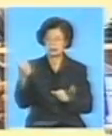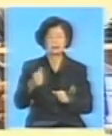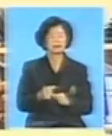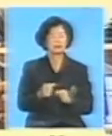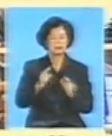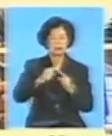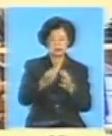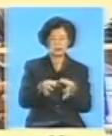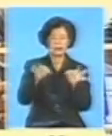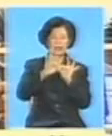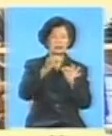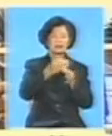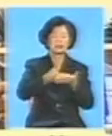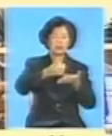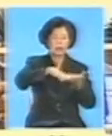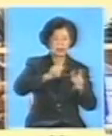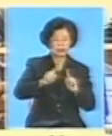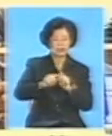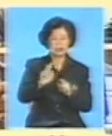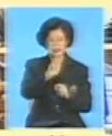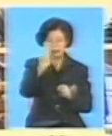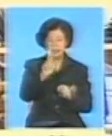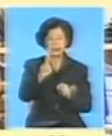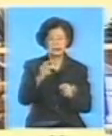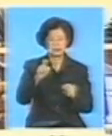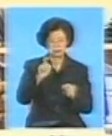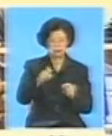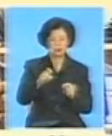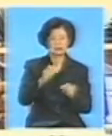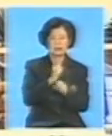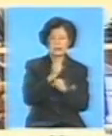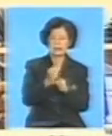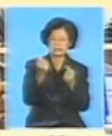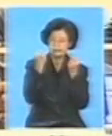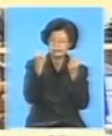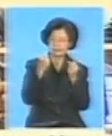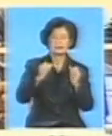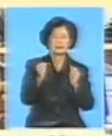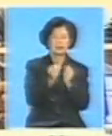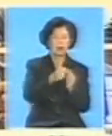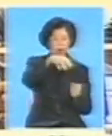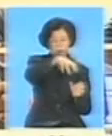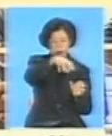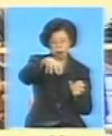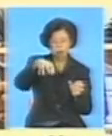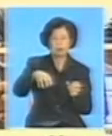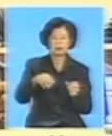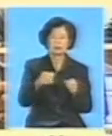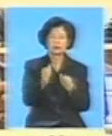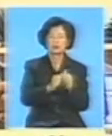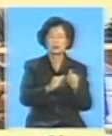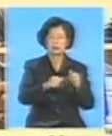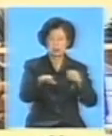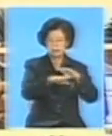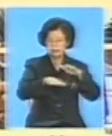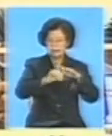ข้อสำคัญก็คือนโยบายทุกด้านที่รัฐบาลใช้นั้นจะต้องการสร้างความเข้มแข็งแก่องค์กรองค์การปกครองทุกระดับนะครับตั้งแต่ท้